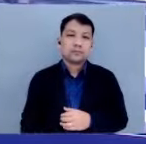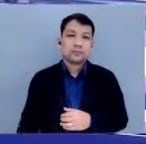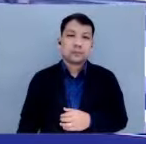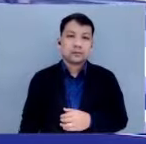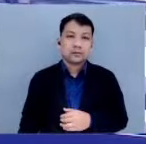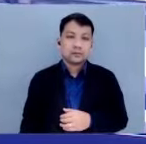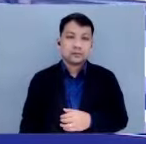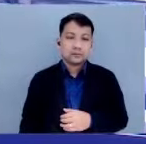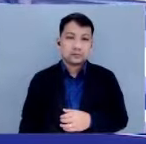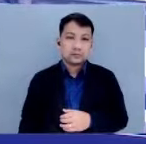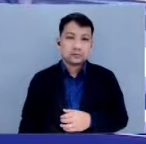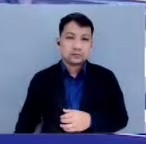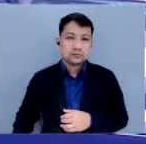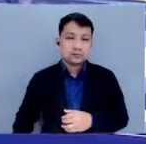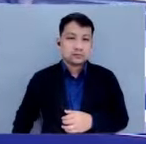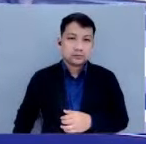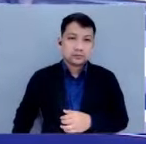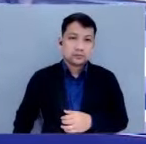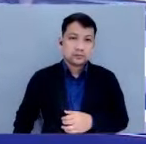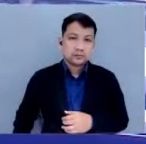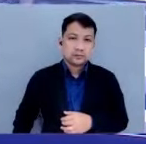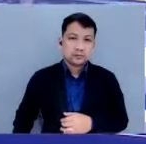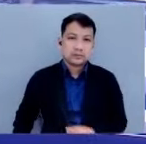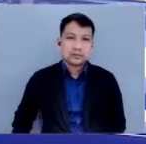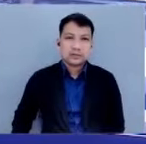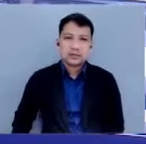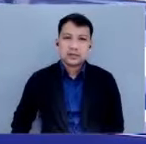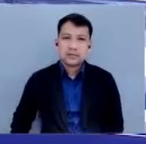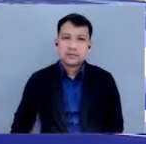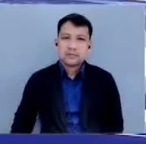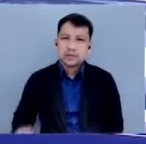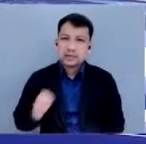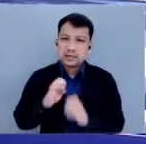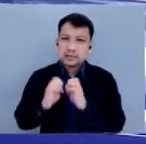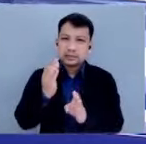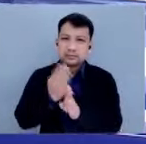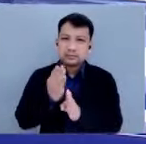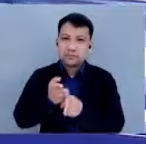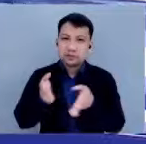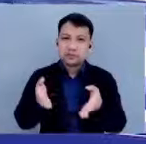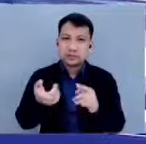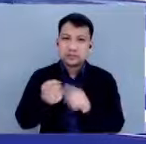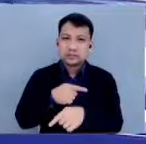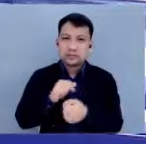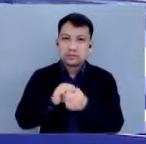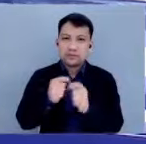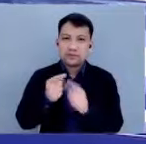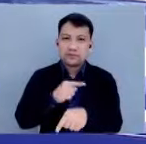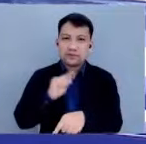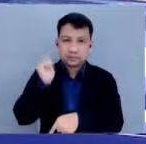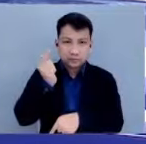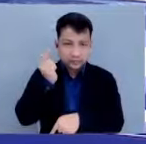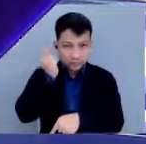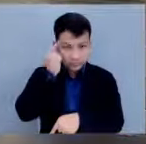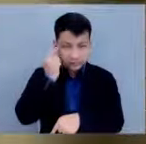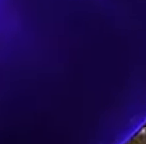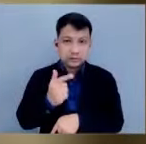sa akto ang mga pasaway sa EDSA Busway, kabilang ang ilang taga-Gabayan ng Pamandin. Nasa frontline balitang iyan si Gerard de la